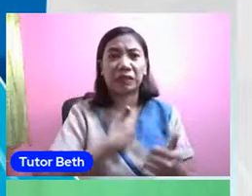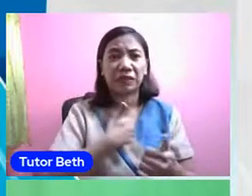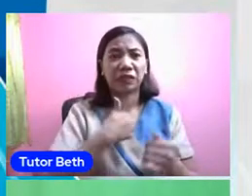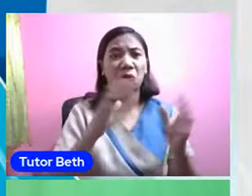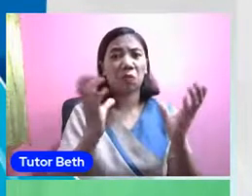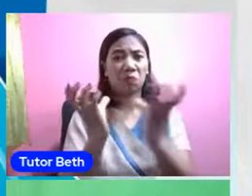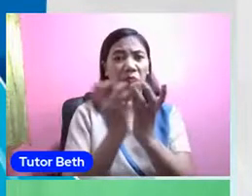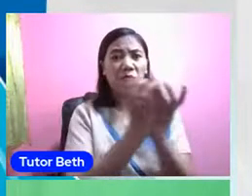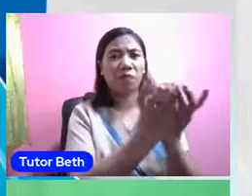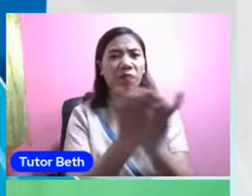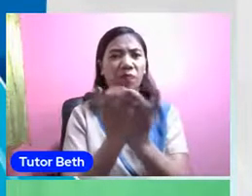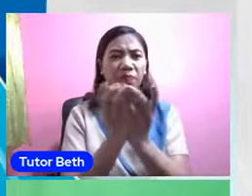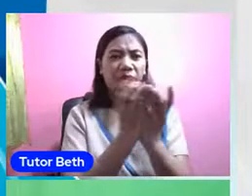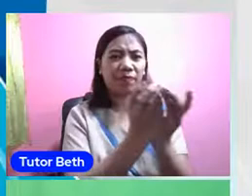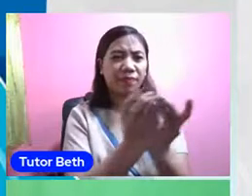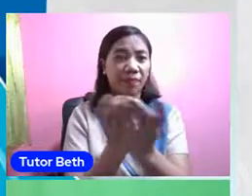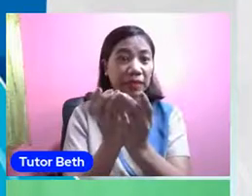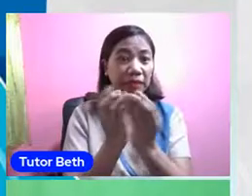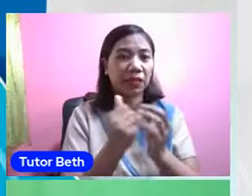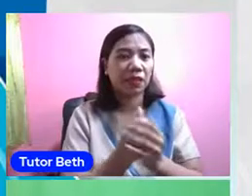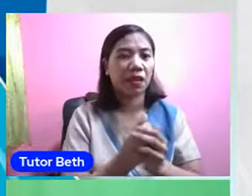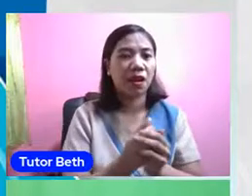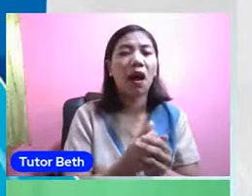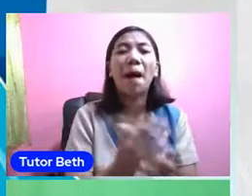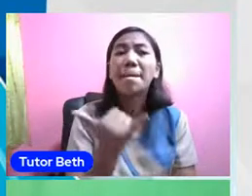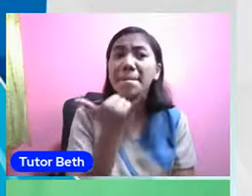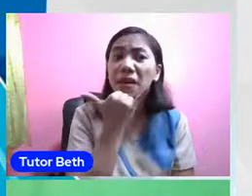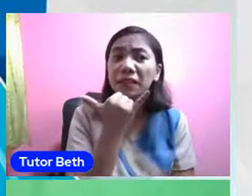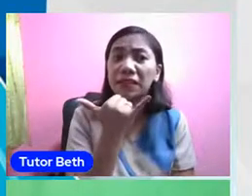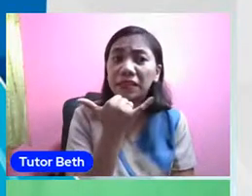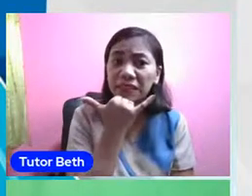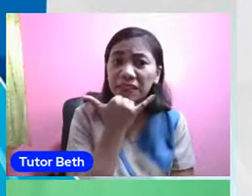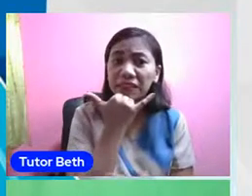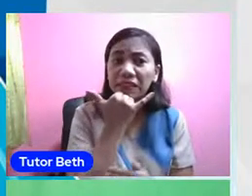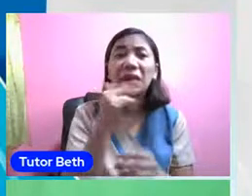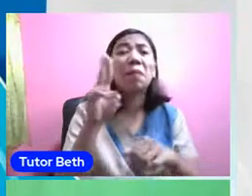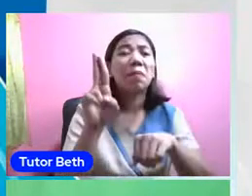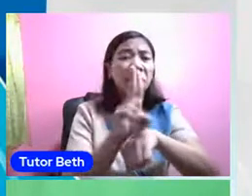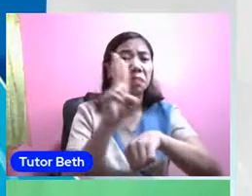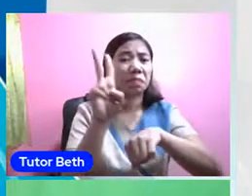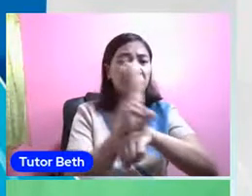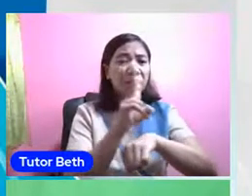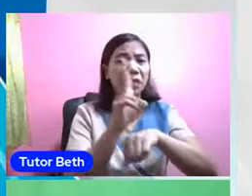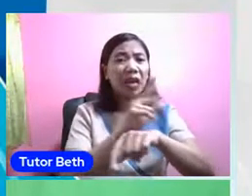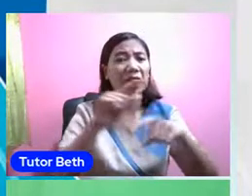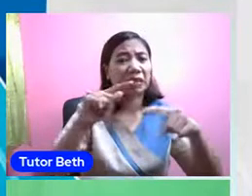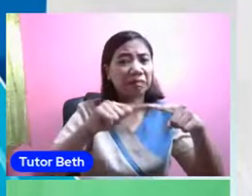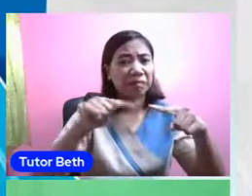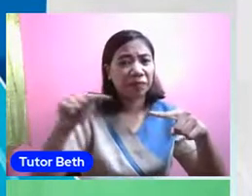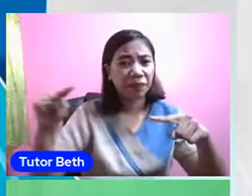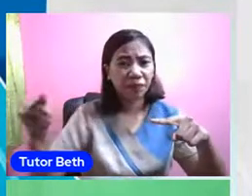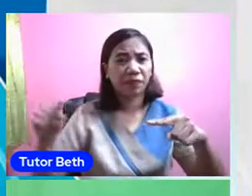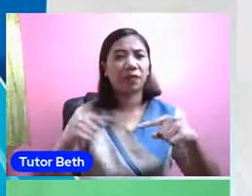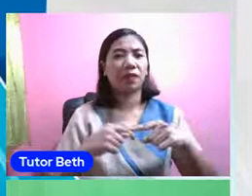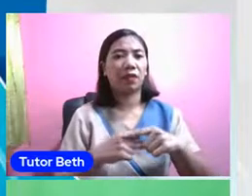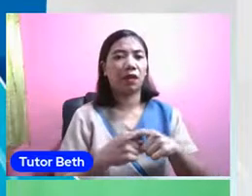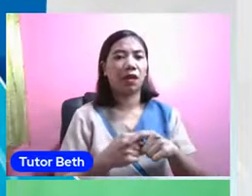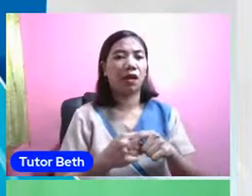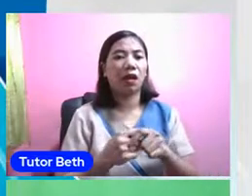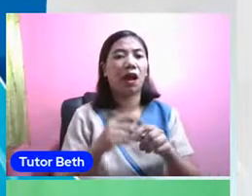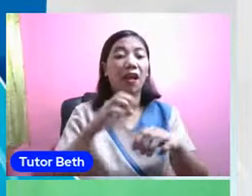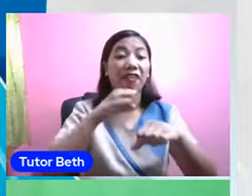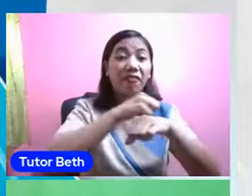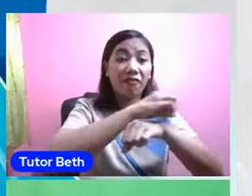maaring sigurong maling paggamit ng kuryente, kaya ang epekto, nagkakaroon tayo ng sunog.